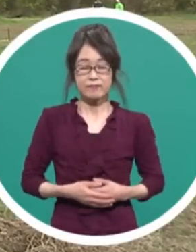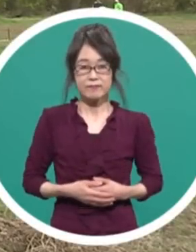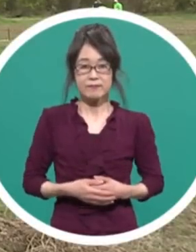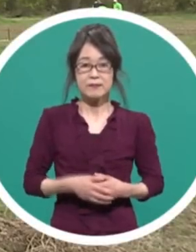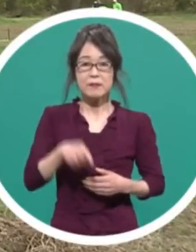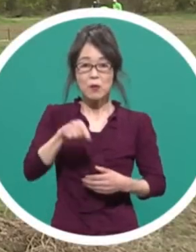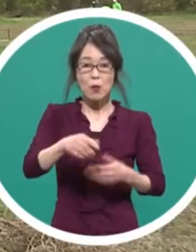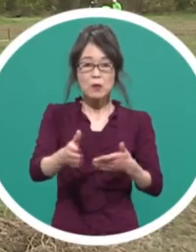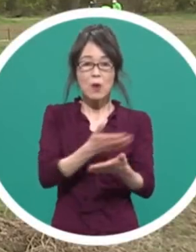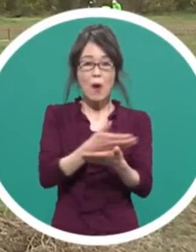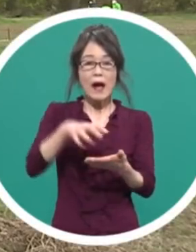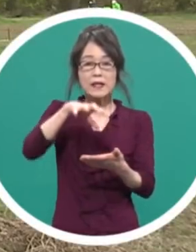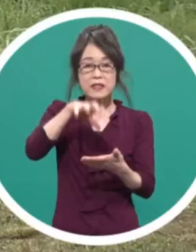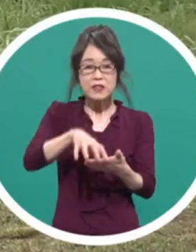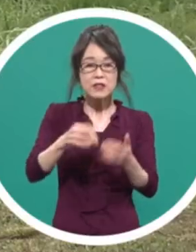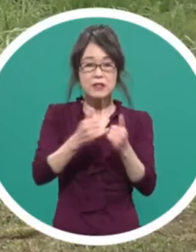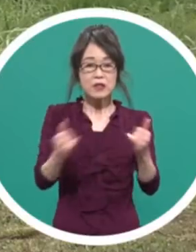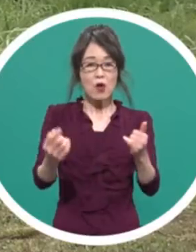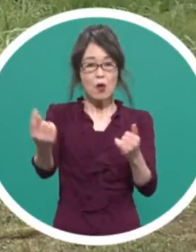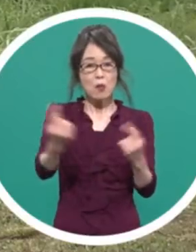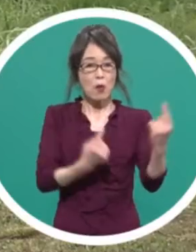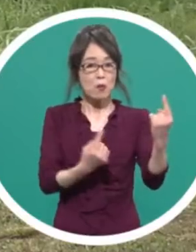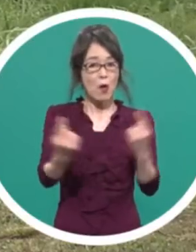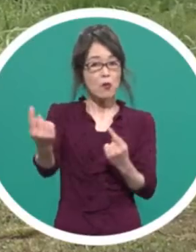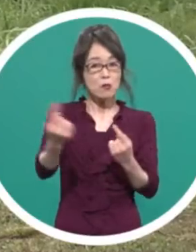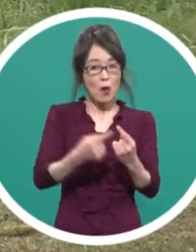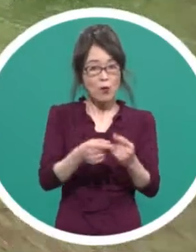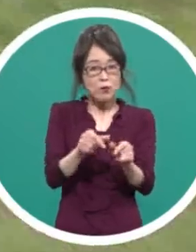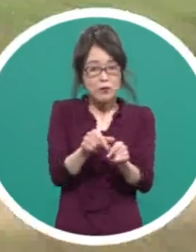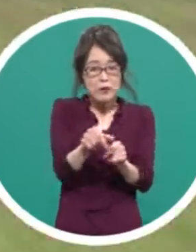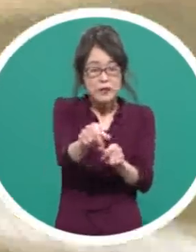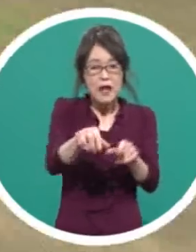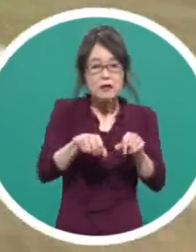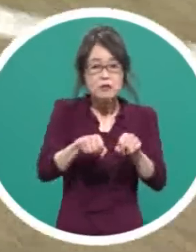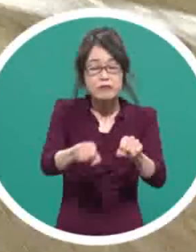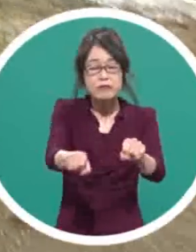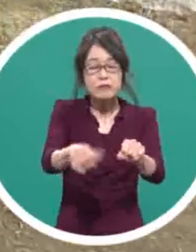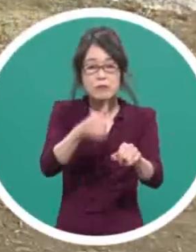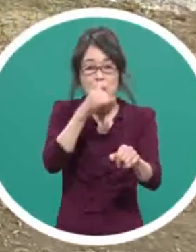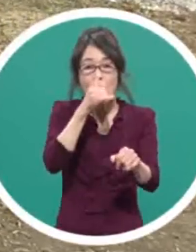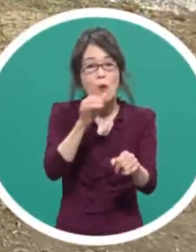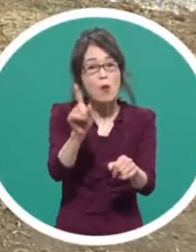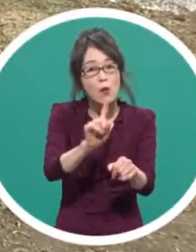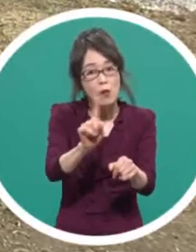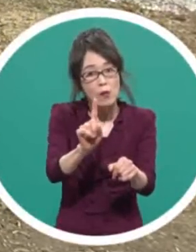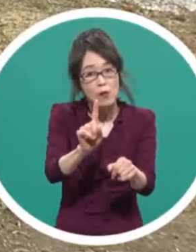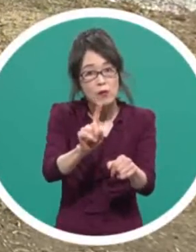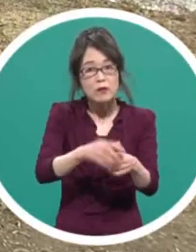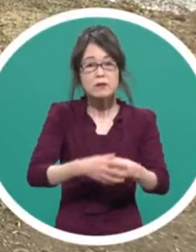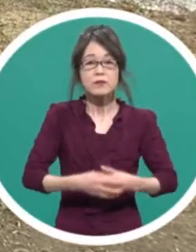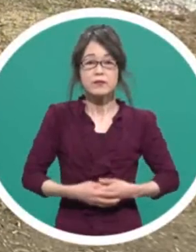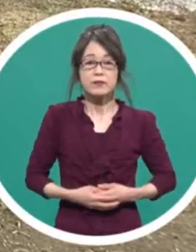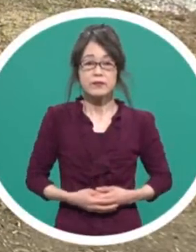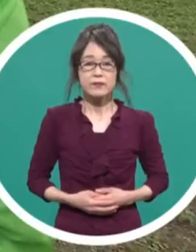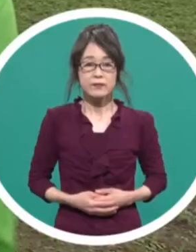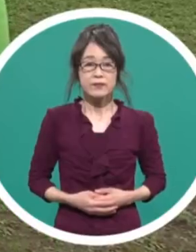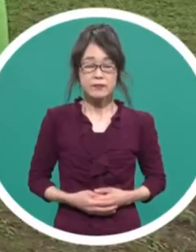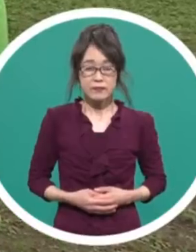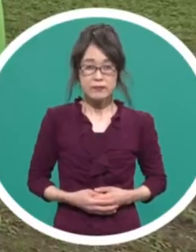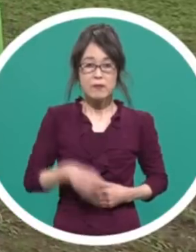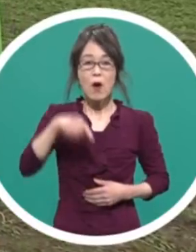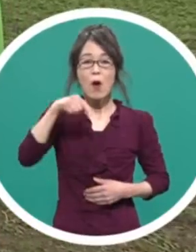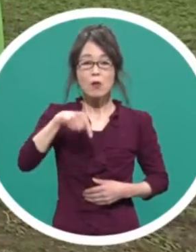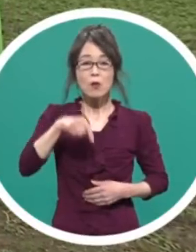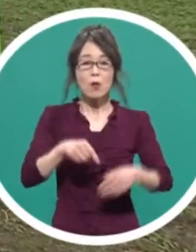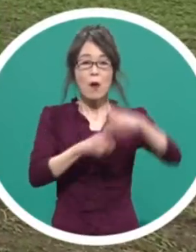島にある空き地に人が集まり始めた。何やら線を引いているぞ。 何してるんですかね。 ここがこう